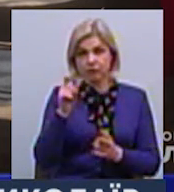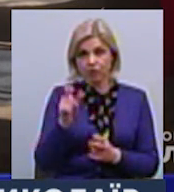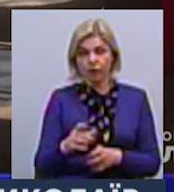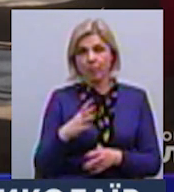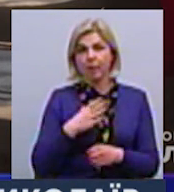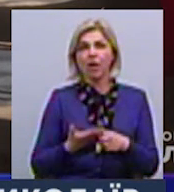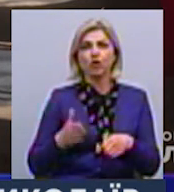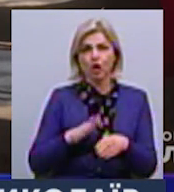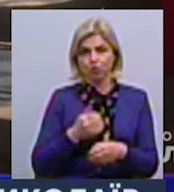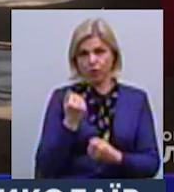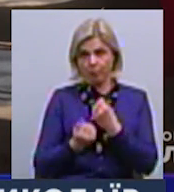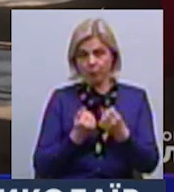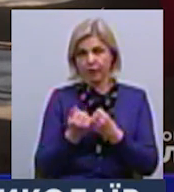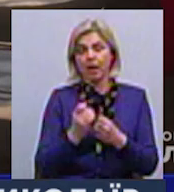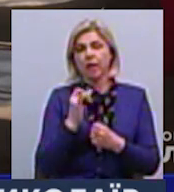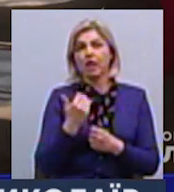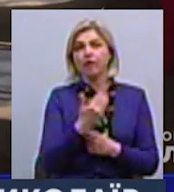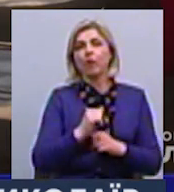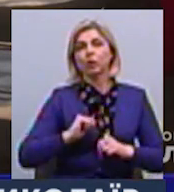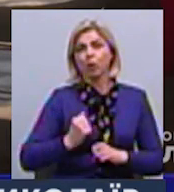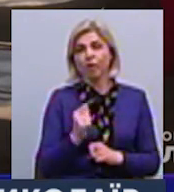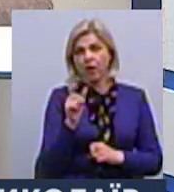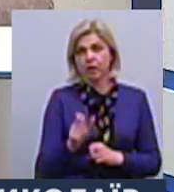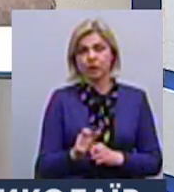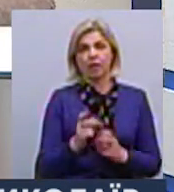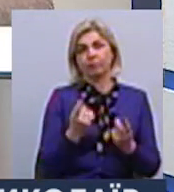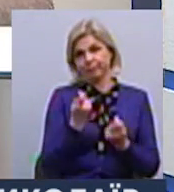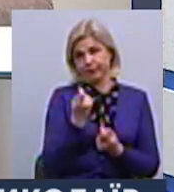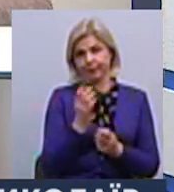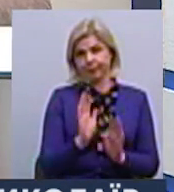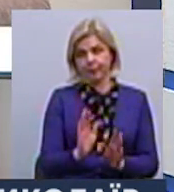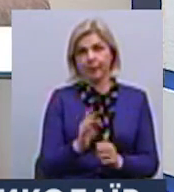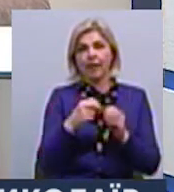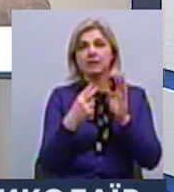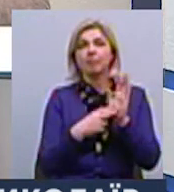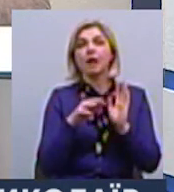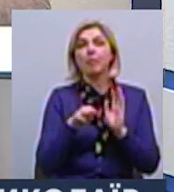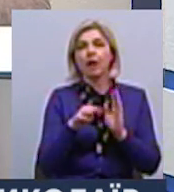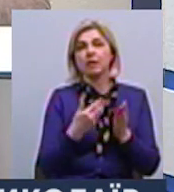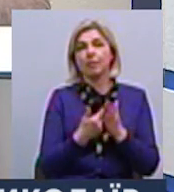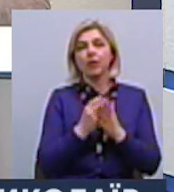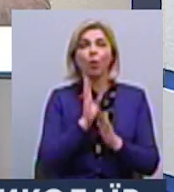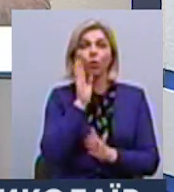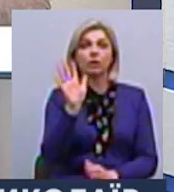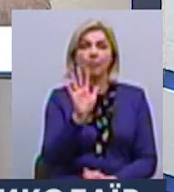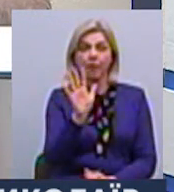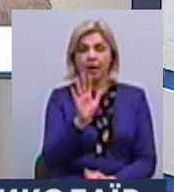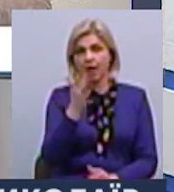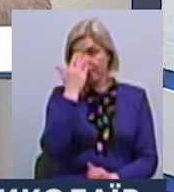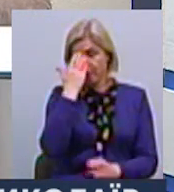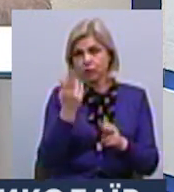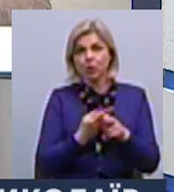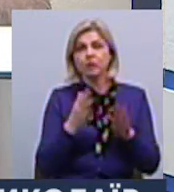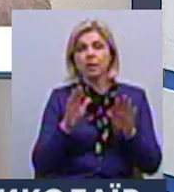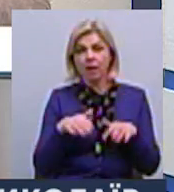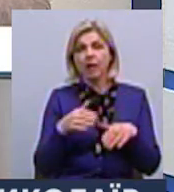тяжкі тілесні ушкодження, а його товаришеві – незначні. Нагадаємо, 17 березня близько 5 ранку непритомного хлопця